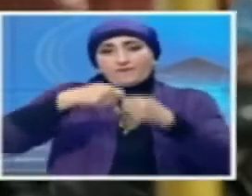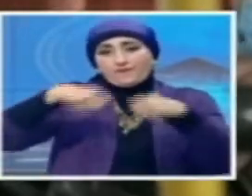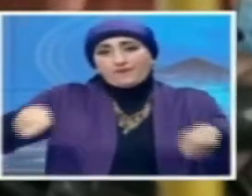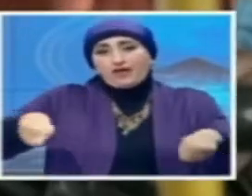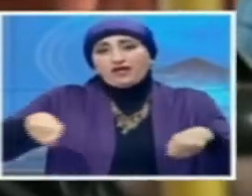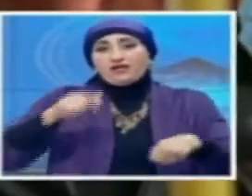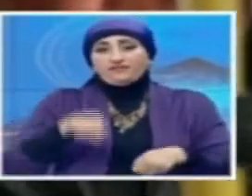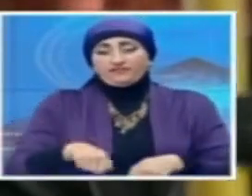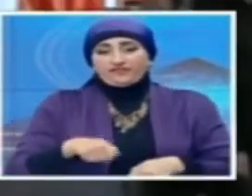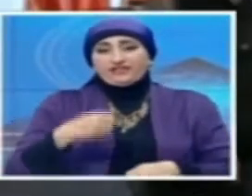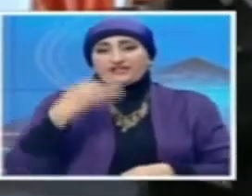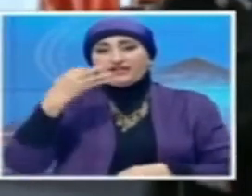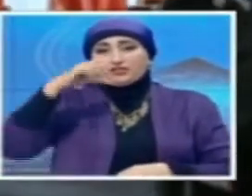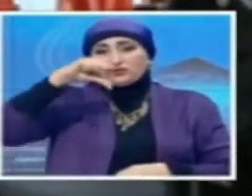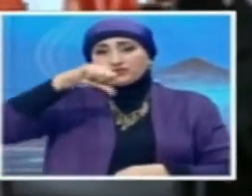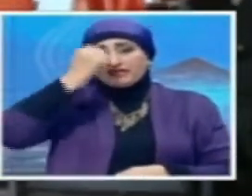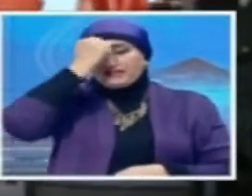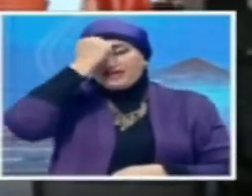لعدد